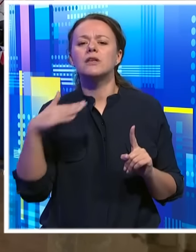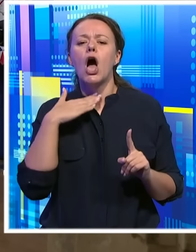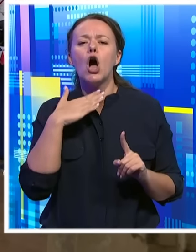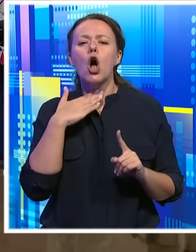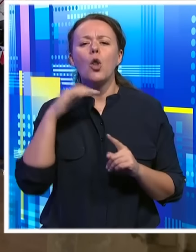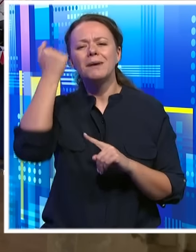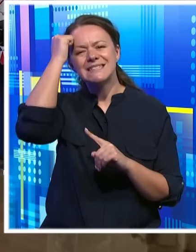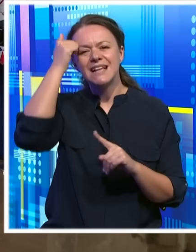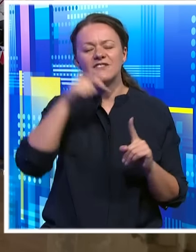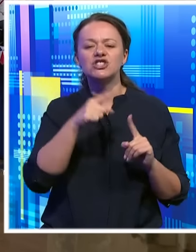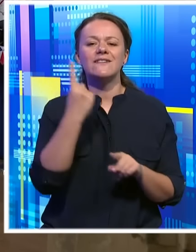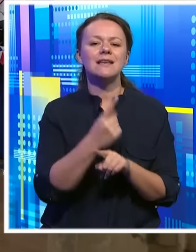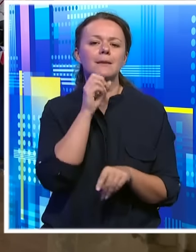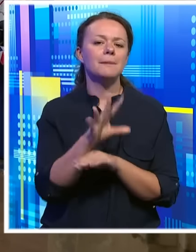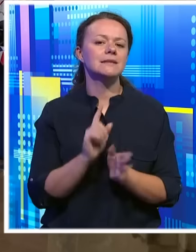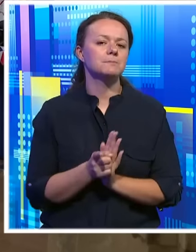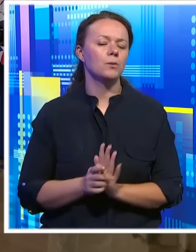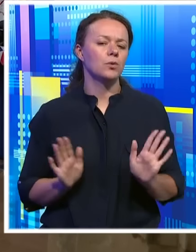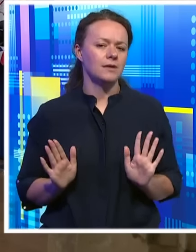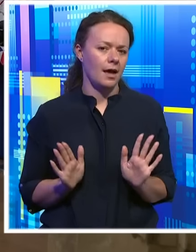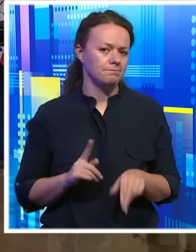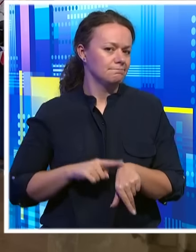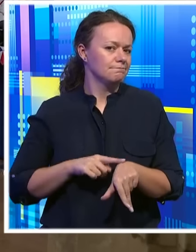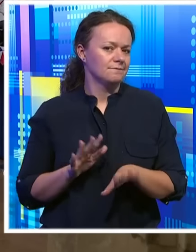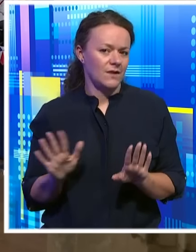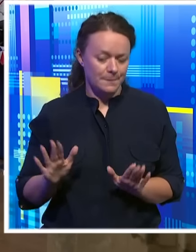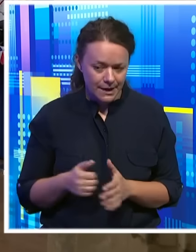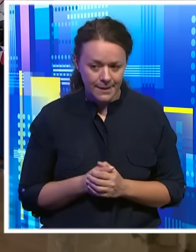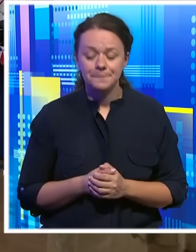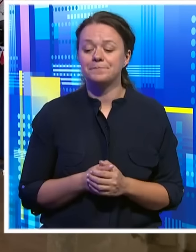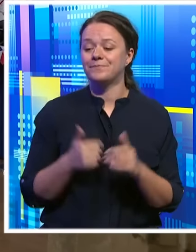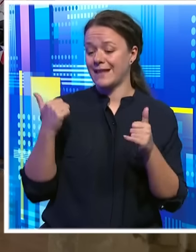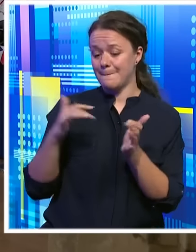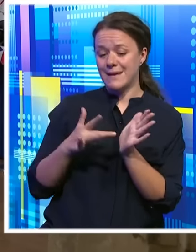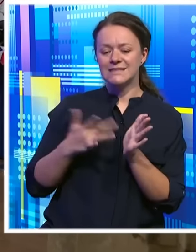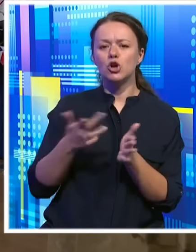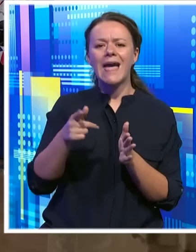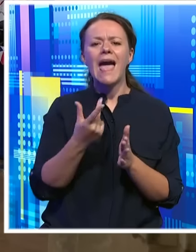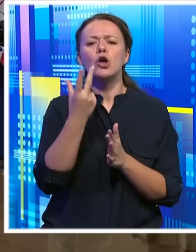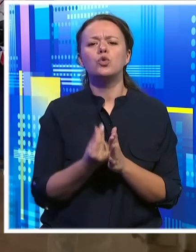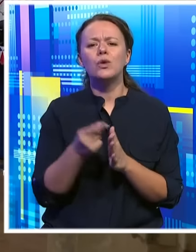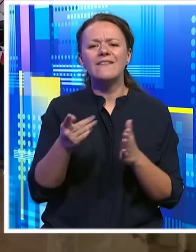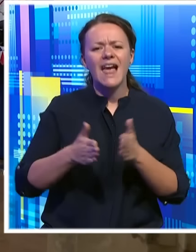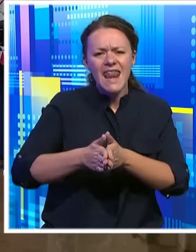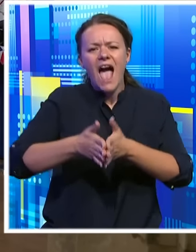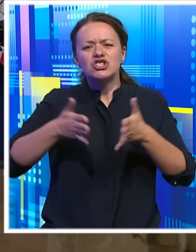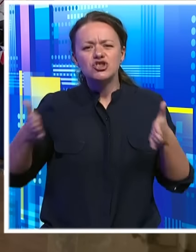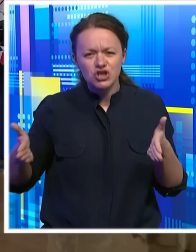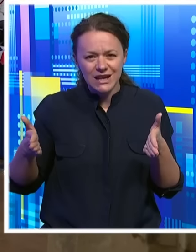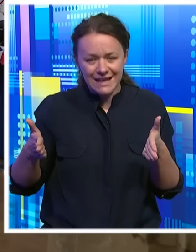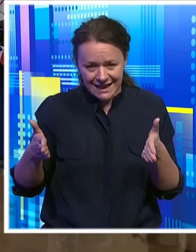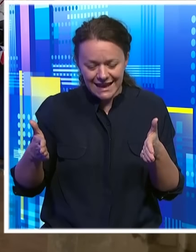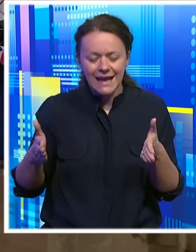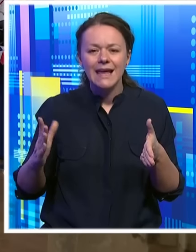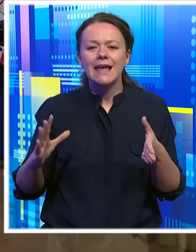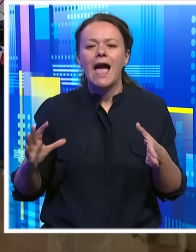vremena. Sat i 15 minuta vremena. Razmišljamo da ovde gde je Dunav najširi, a gde spaja